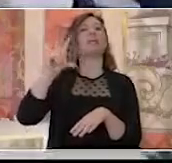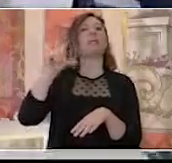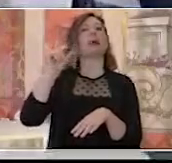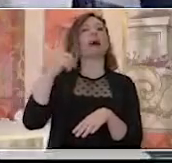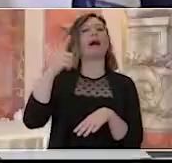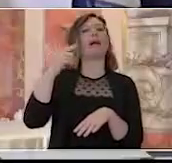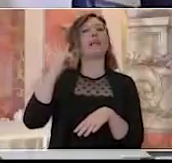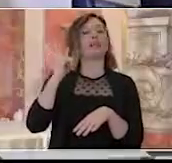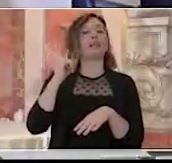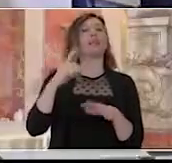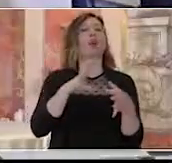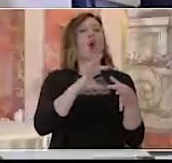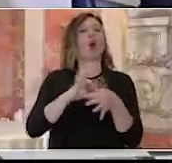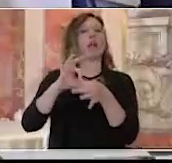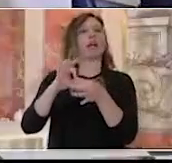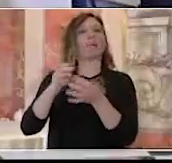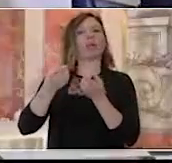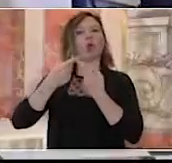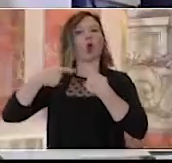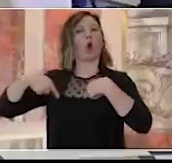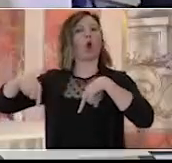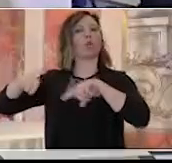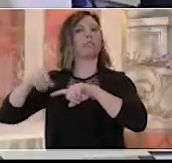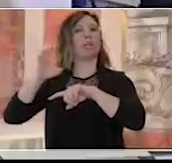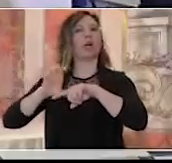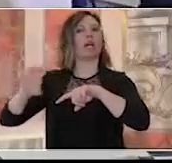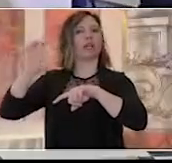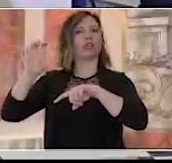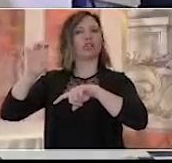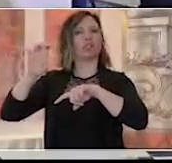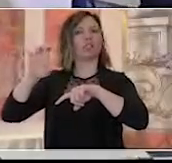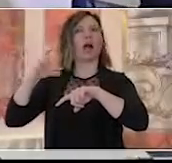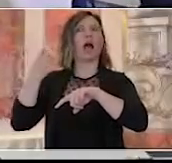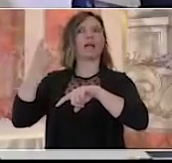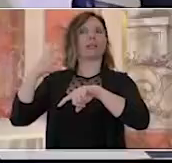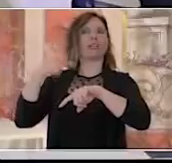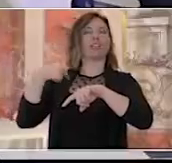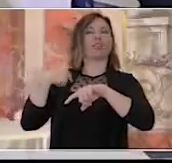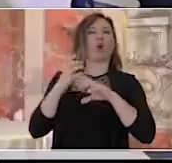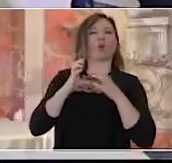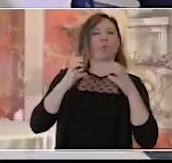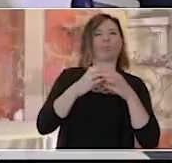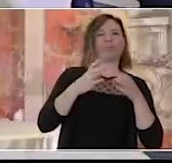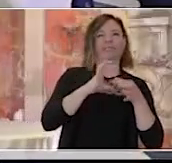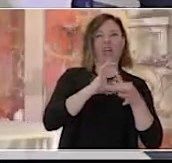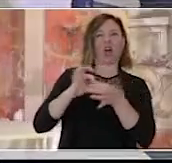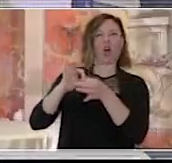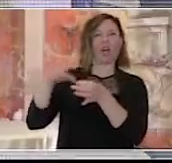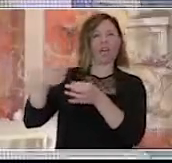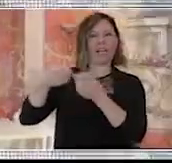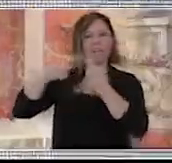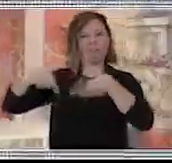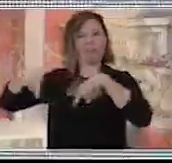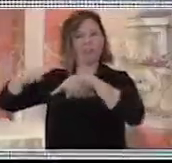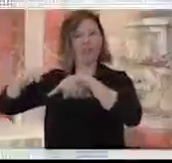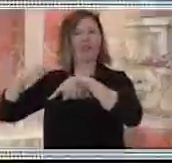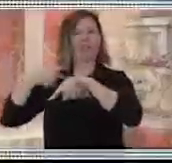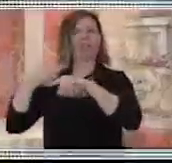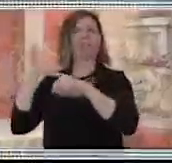con il Consiglio regionale, che non è mai un fatto semplice, perché noi invece siamo un po' più sul